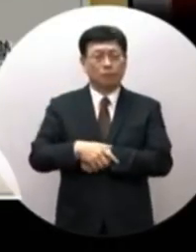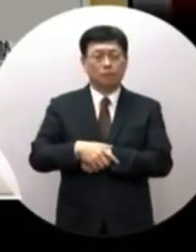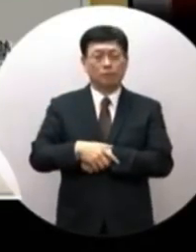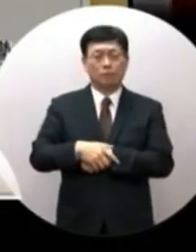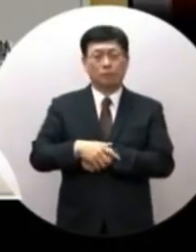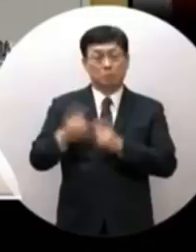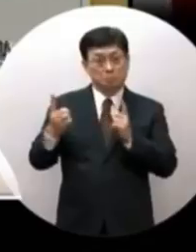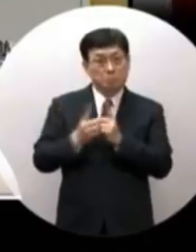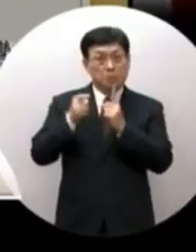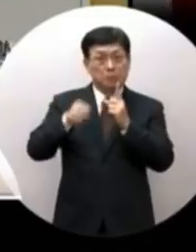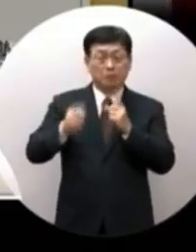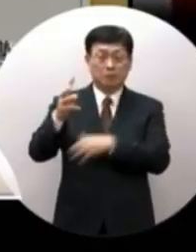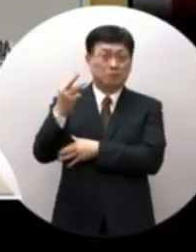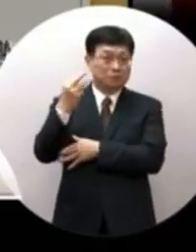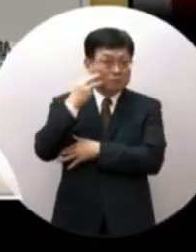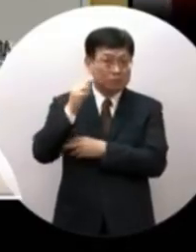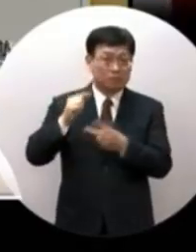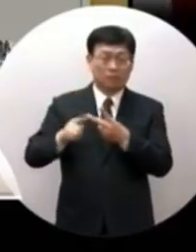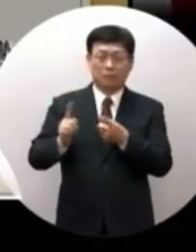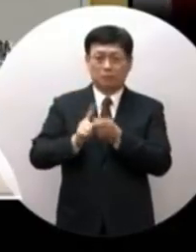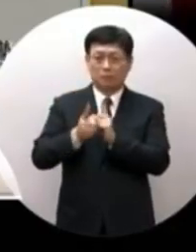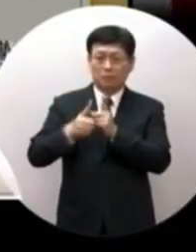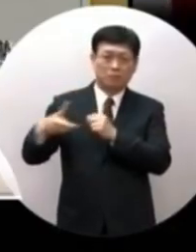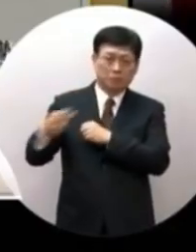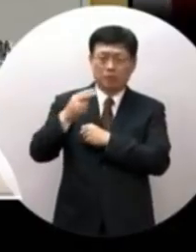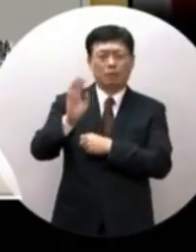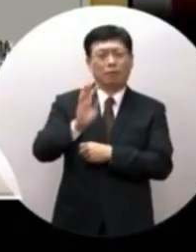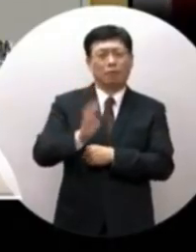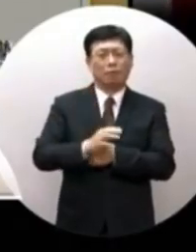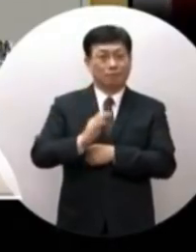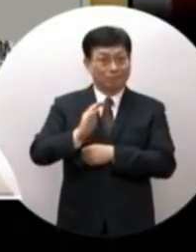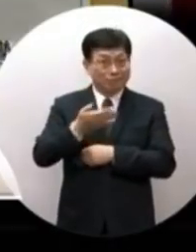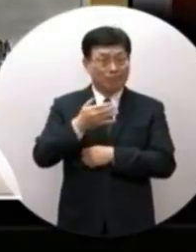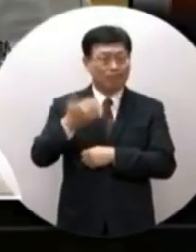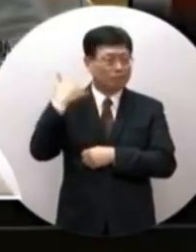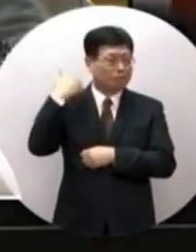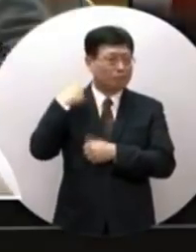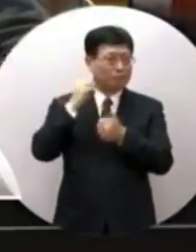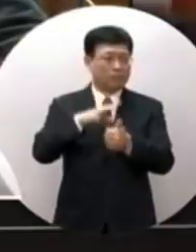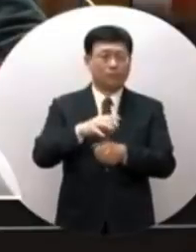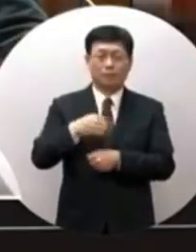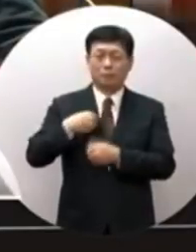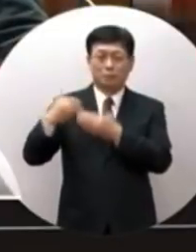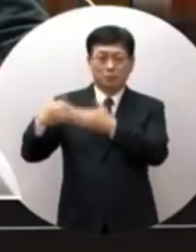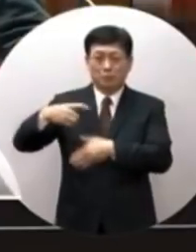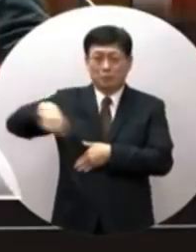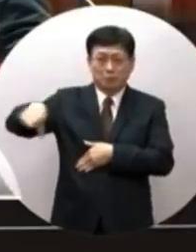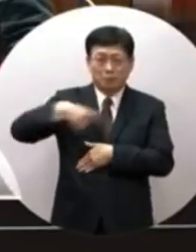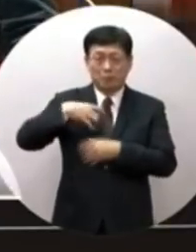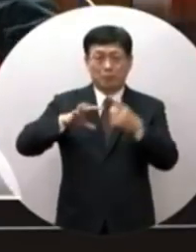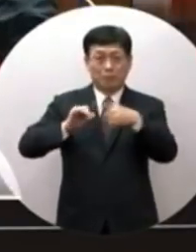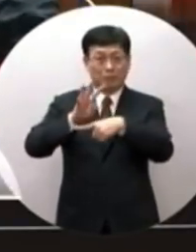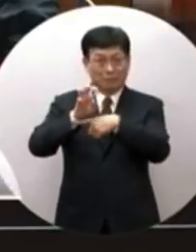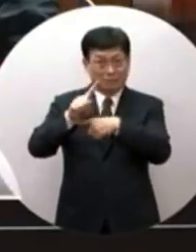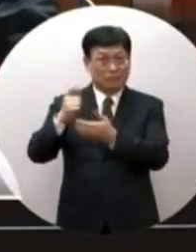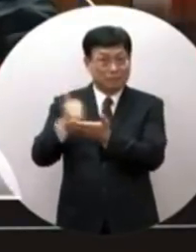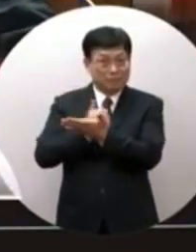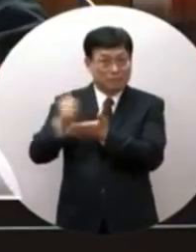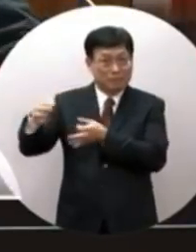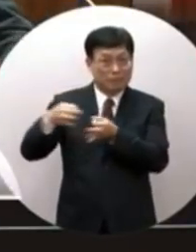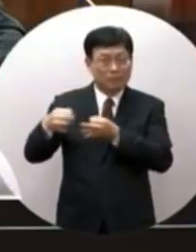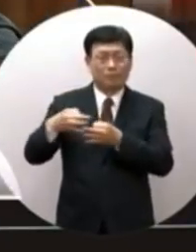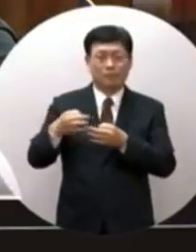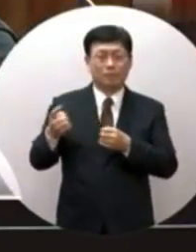乐见因终止，因是片面终止。但是迄种话就是讲，咱甲大陆41%，台湾